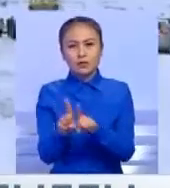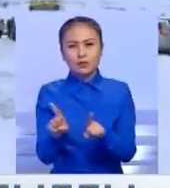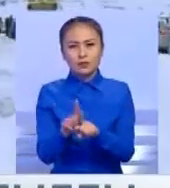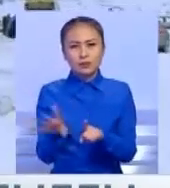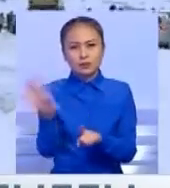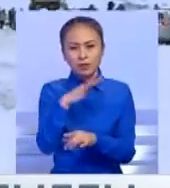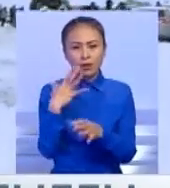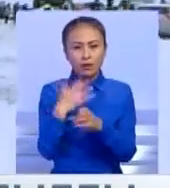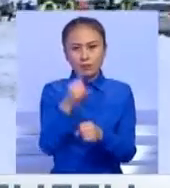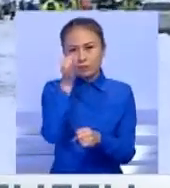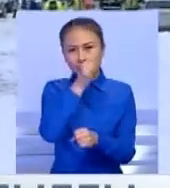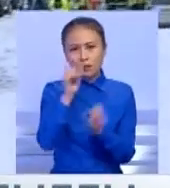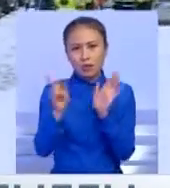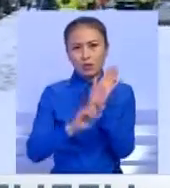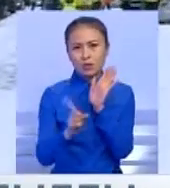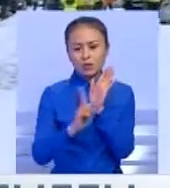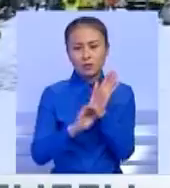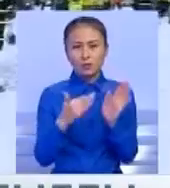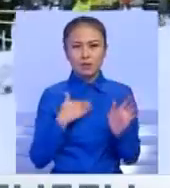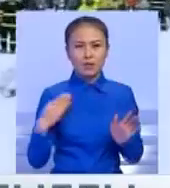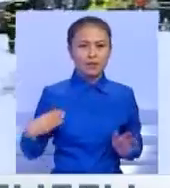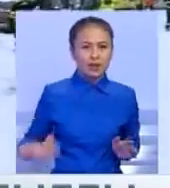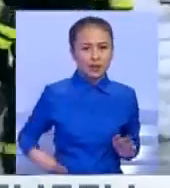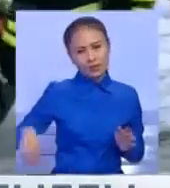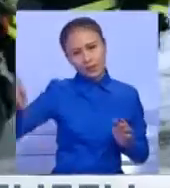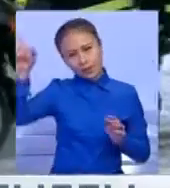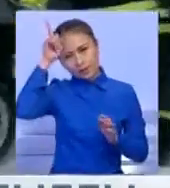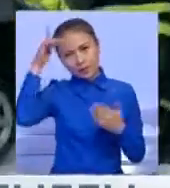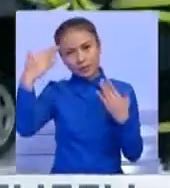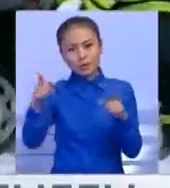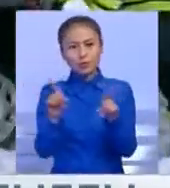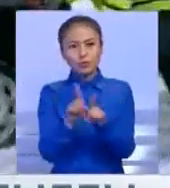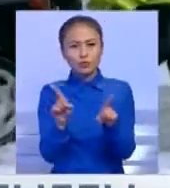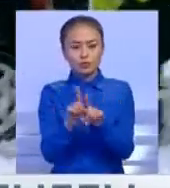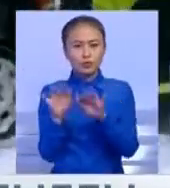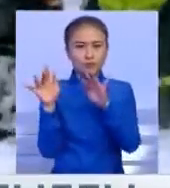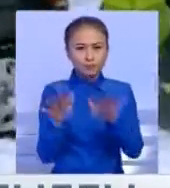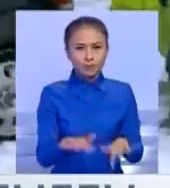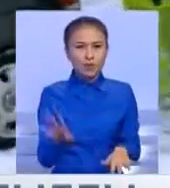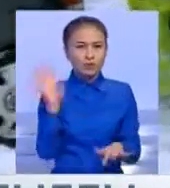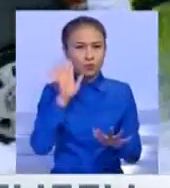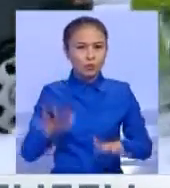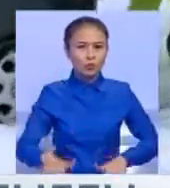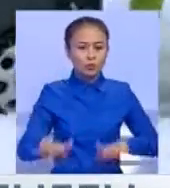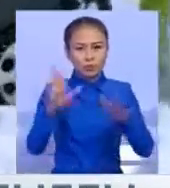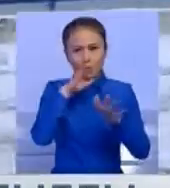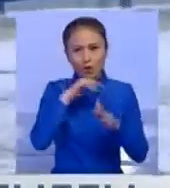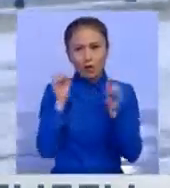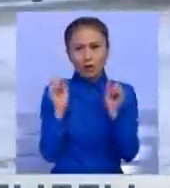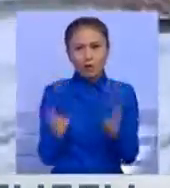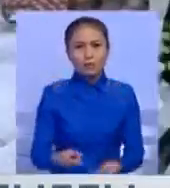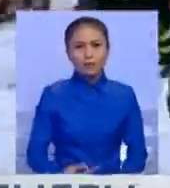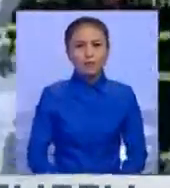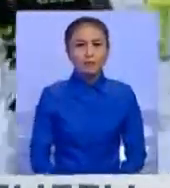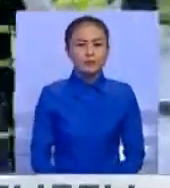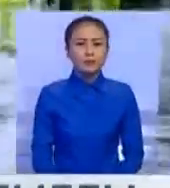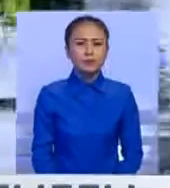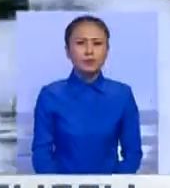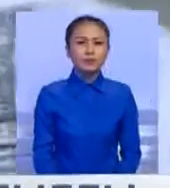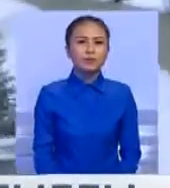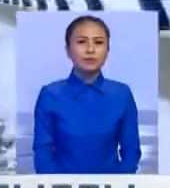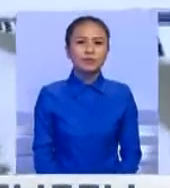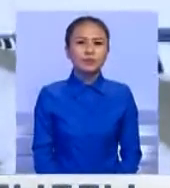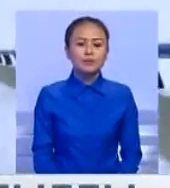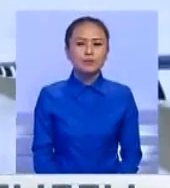саны азаяр емес. Қолайсыз күн райы Франция мен Германияда қыспақ қалып жатыр. Мұнда су тасу қаупі бар.